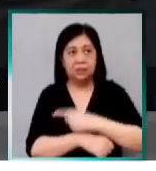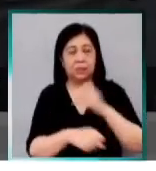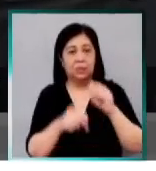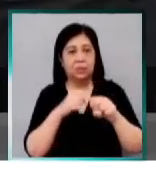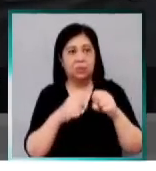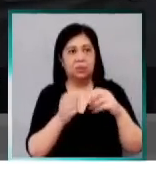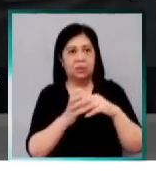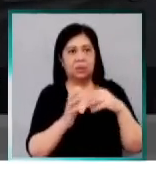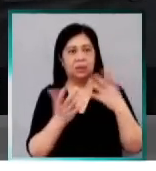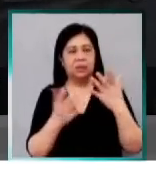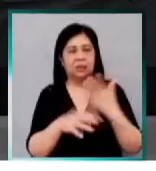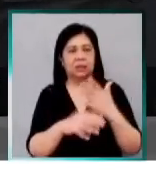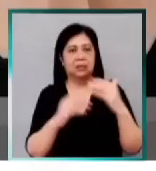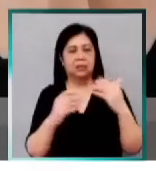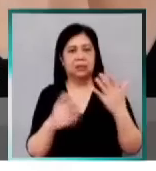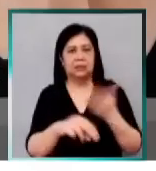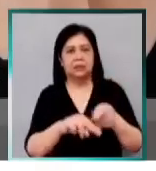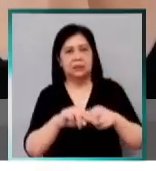nag-progress yung anxiety,